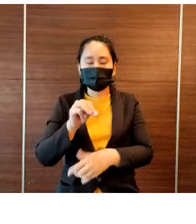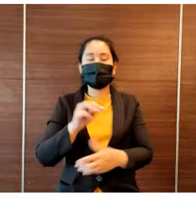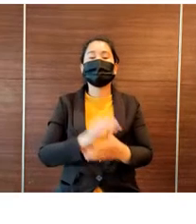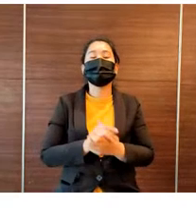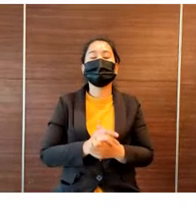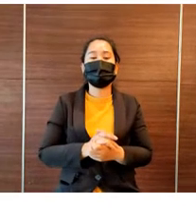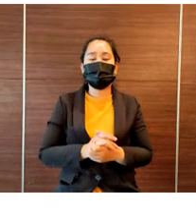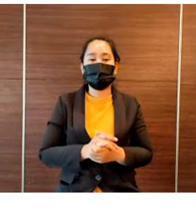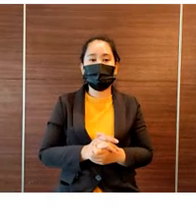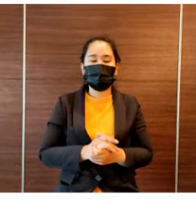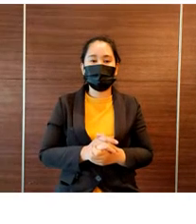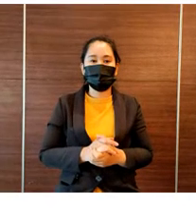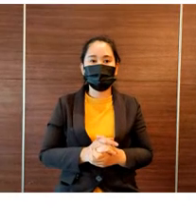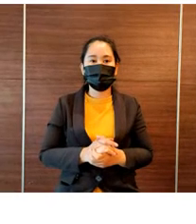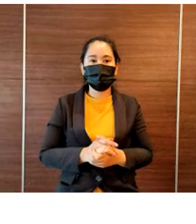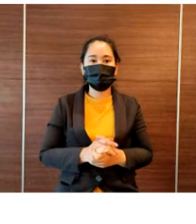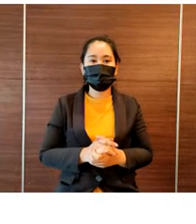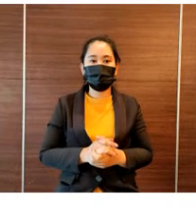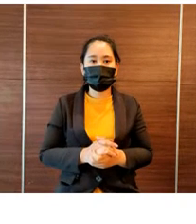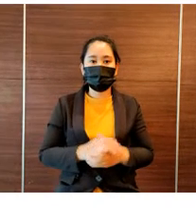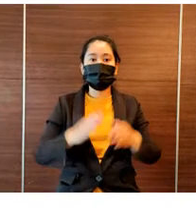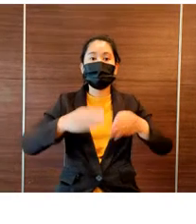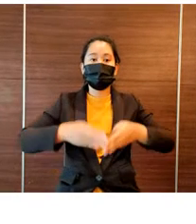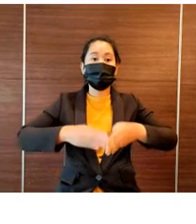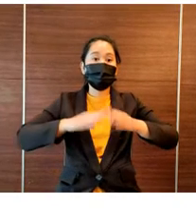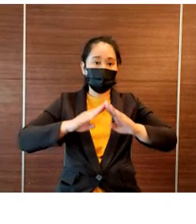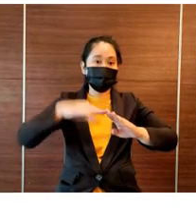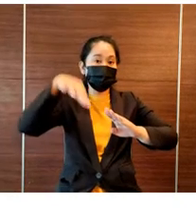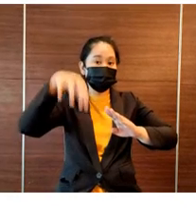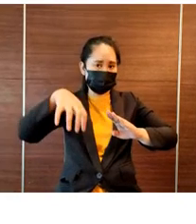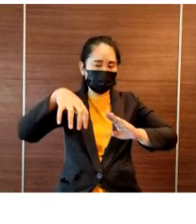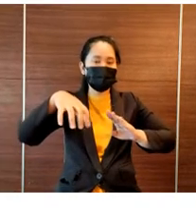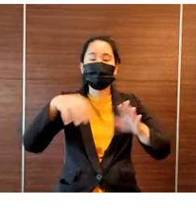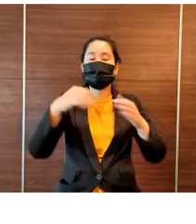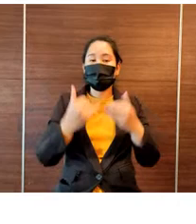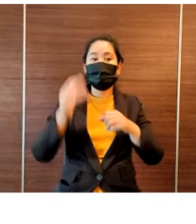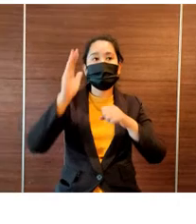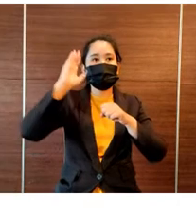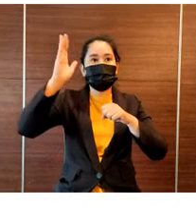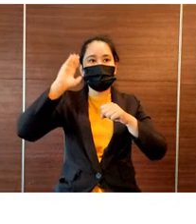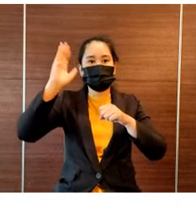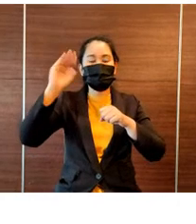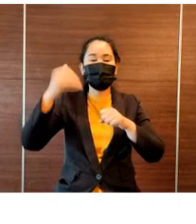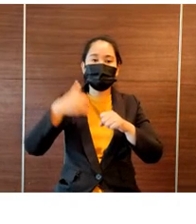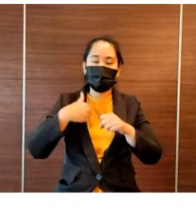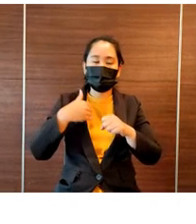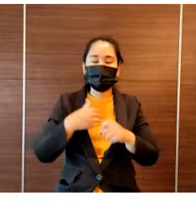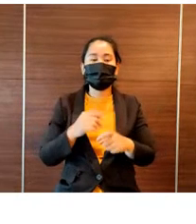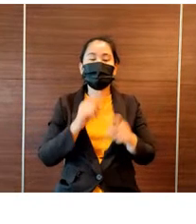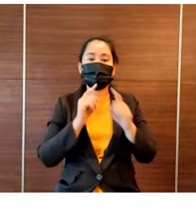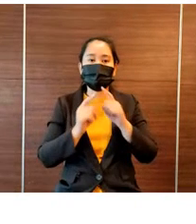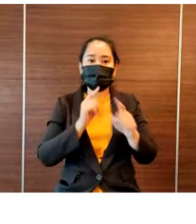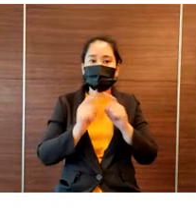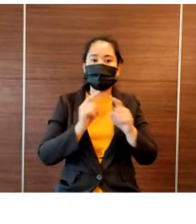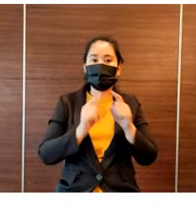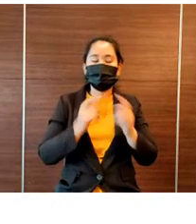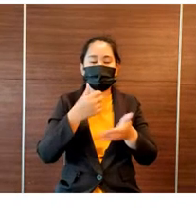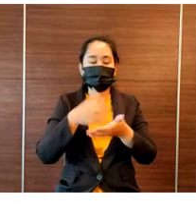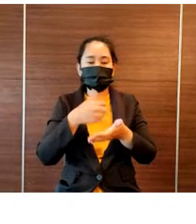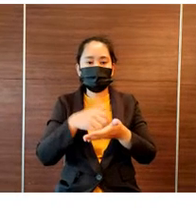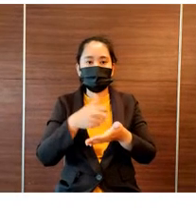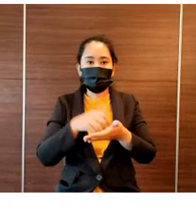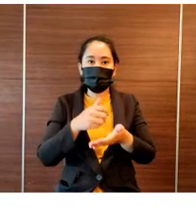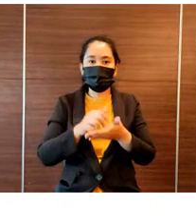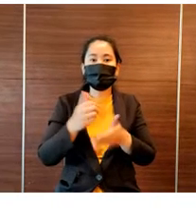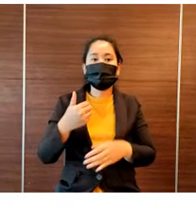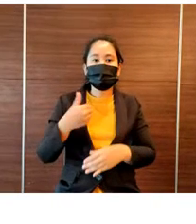ศ์นะคะผู้ก่อตั้งครับแบงคอกนะคะก็จะมาในมุมมองผู้ที่คลุกคลีตีโมงอยู่ในกลุ่มว